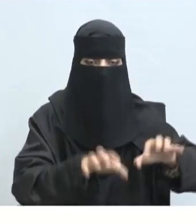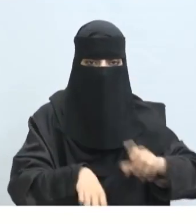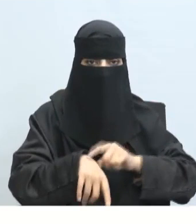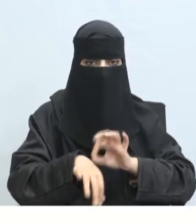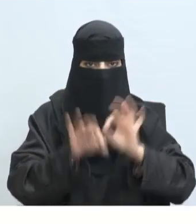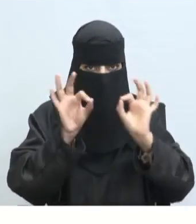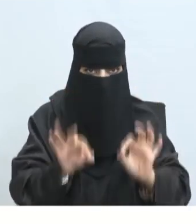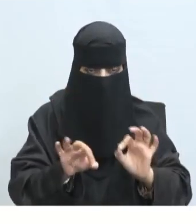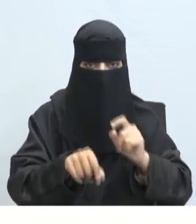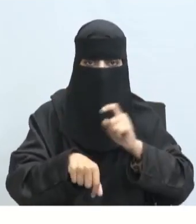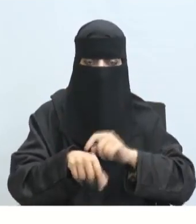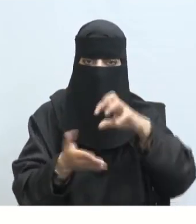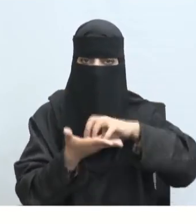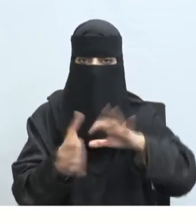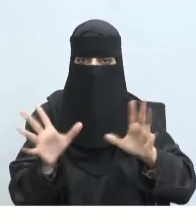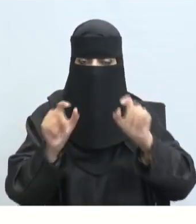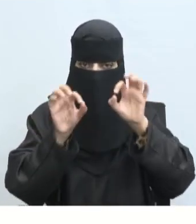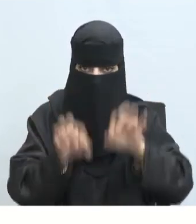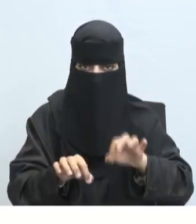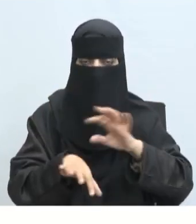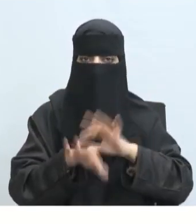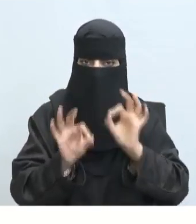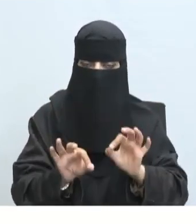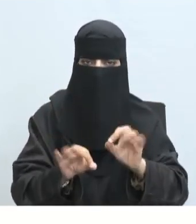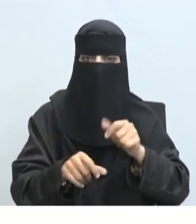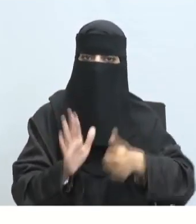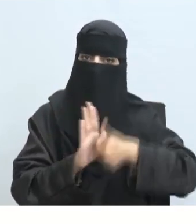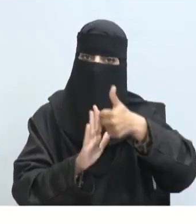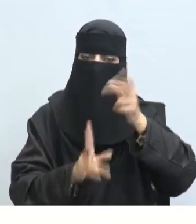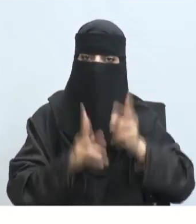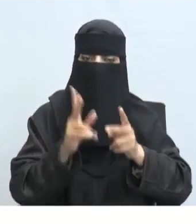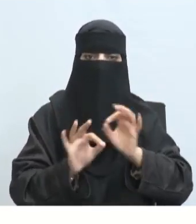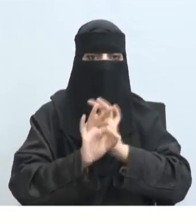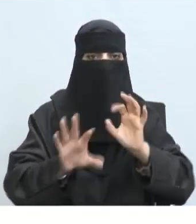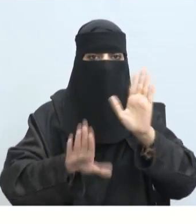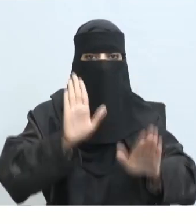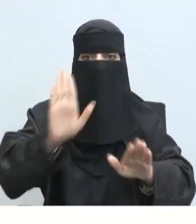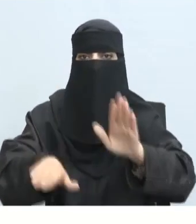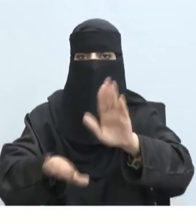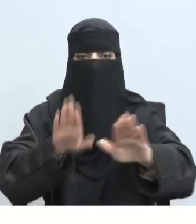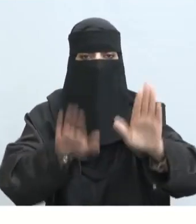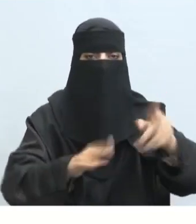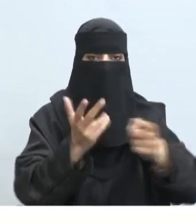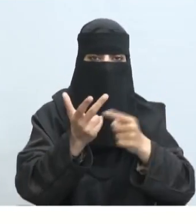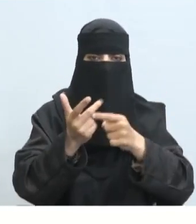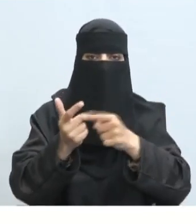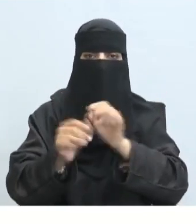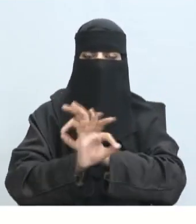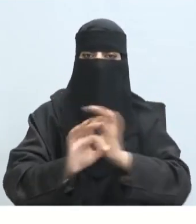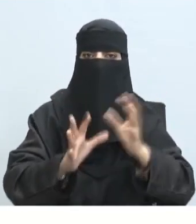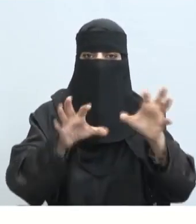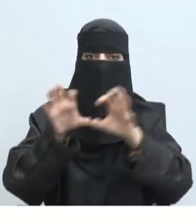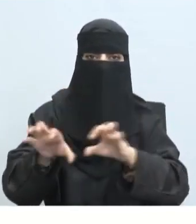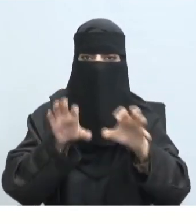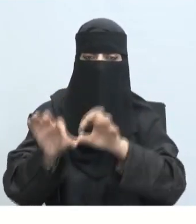المناسب والمكان المناسب لانجاح الفعاليه ايضا تقوم بتجهيز الطلبات وال خدمات ل الموردين